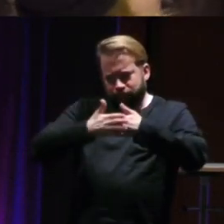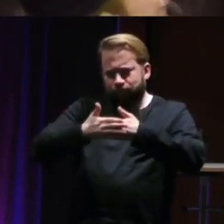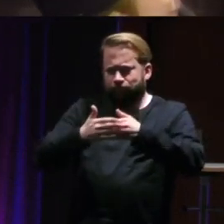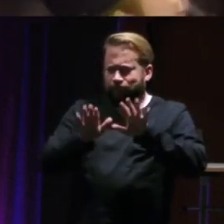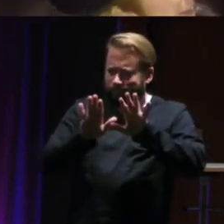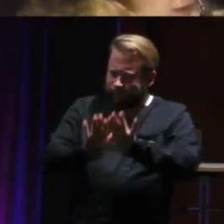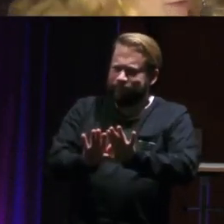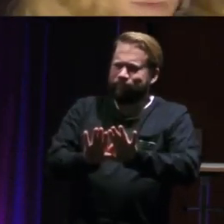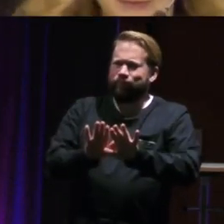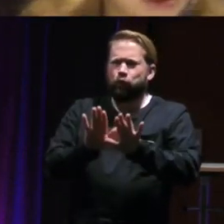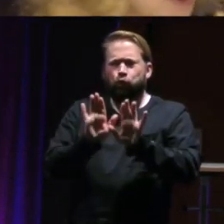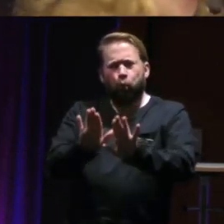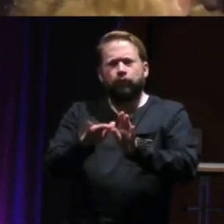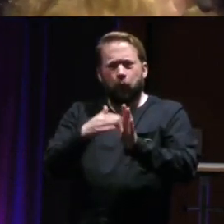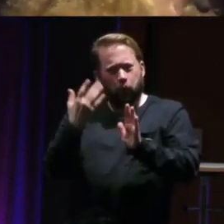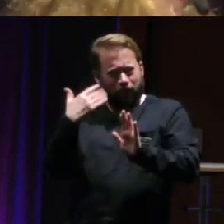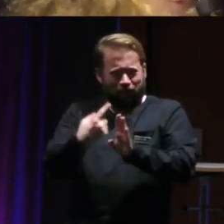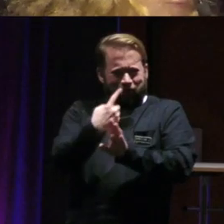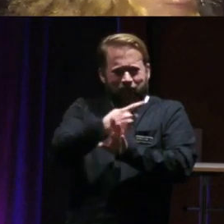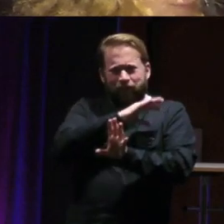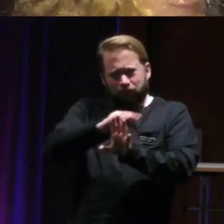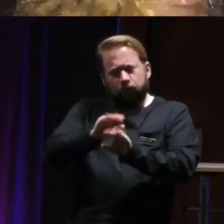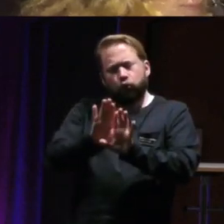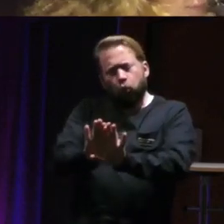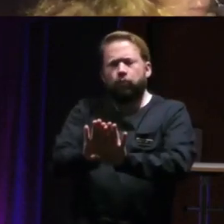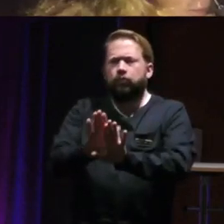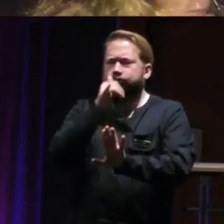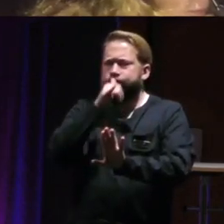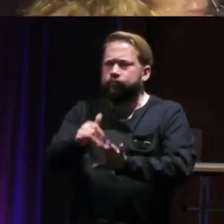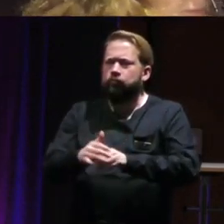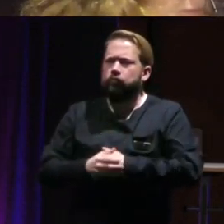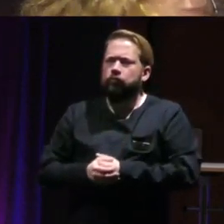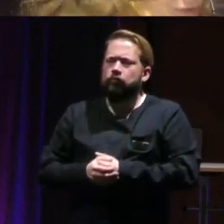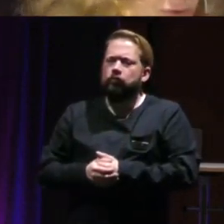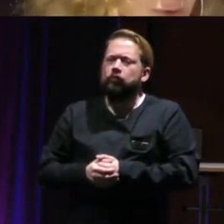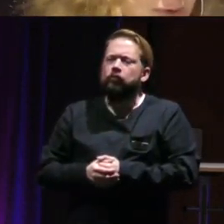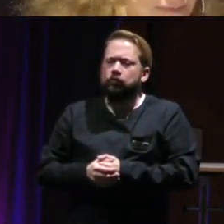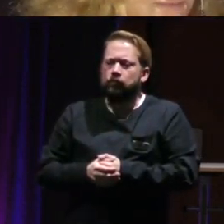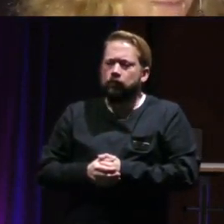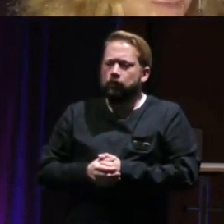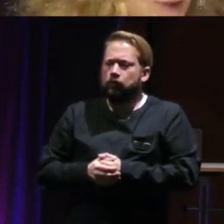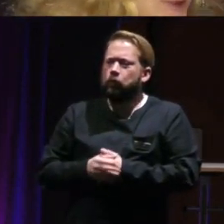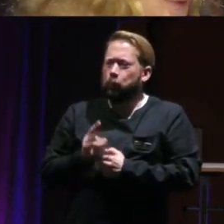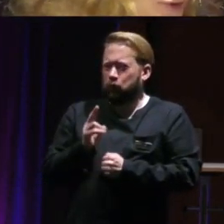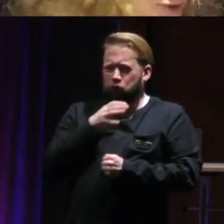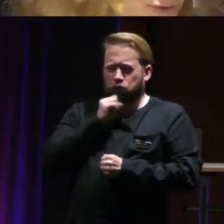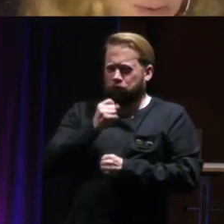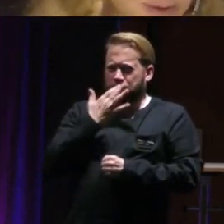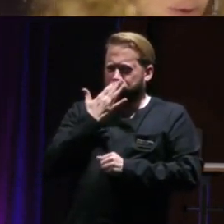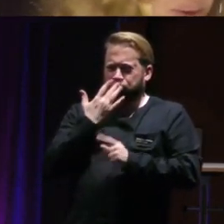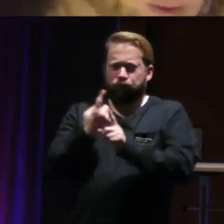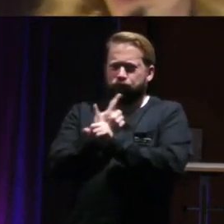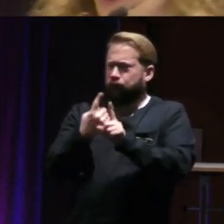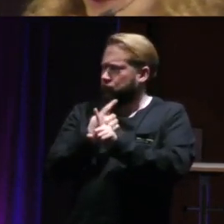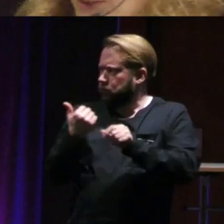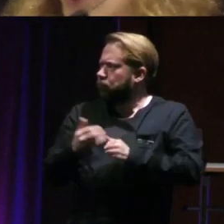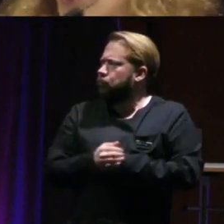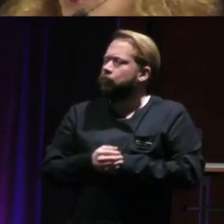называется? Заколотите подвал. Вообще супер. Просто... Ну, это еще 2009-го, кстати. I don't understand. Я, слушай, даже еще